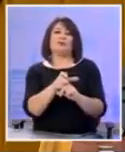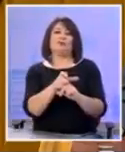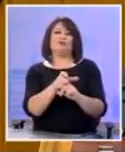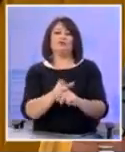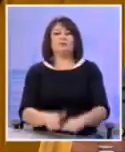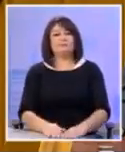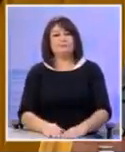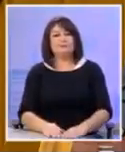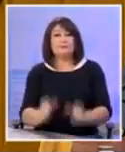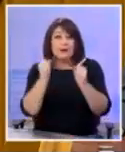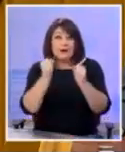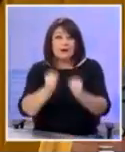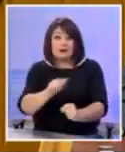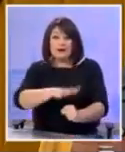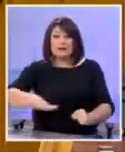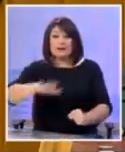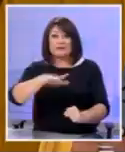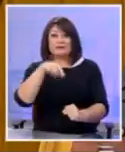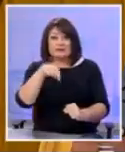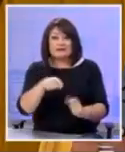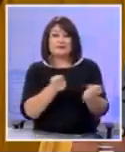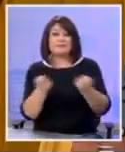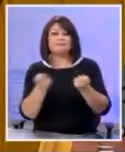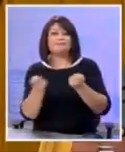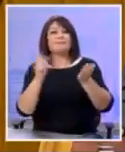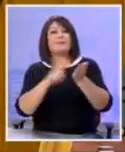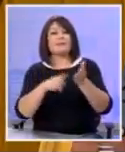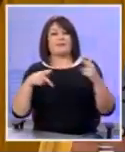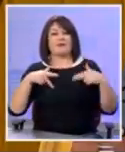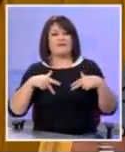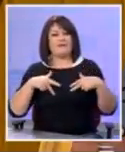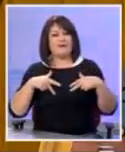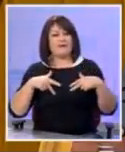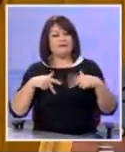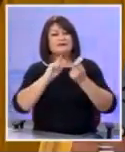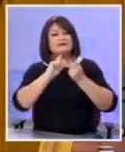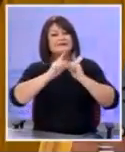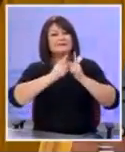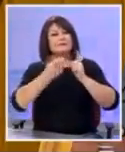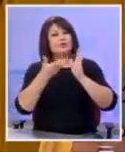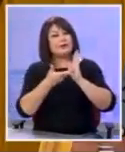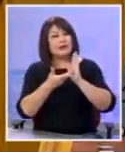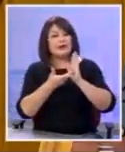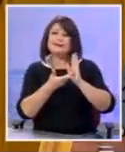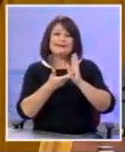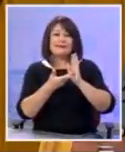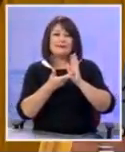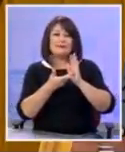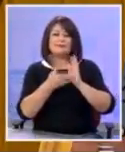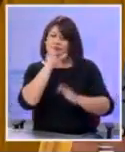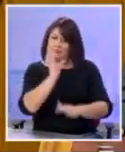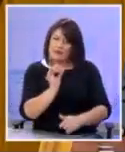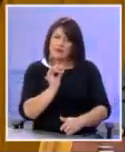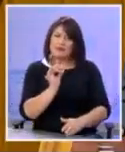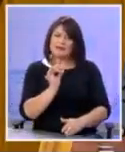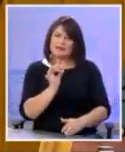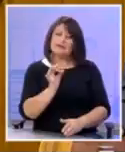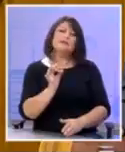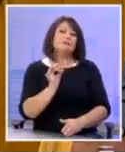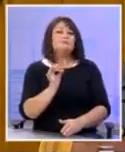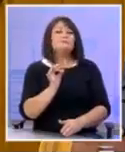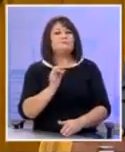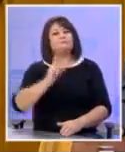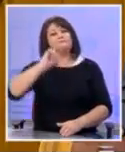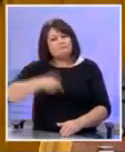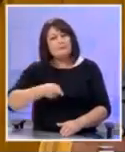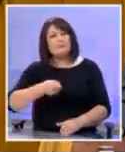την κατάσταση καλείται η σημερινή κυβέρνηση να διαχειριστεί μέσα από μια συμφωνία την οποία, είναι αλήθεια, μας